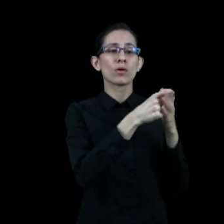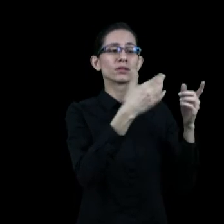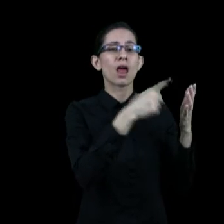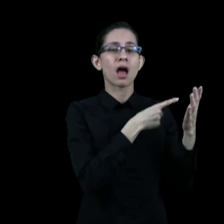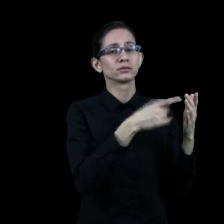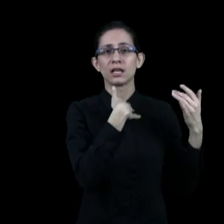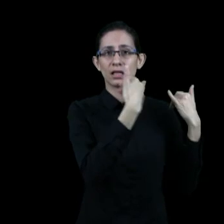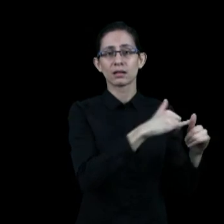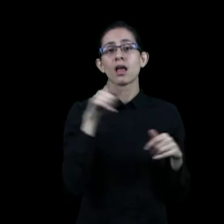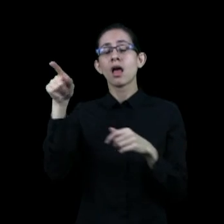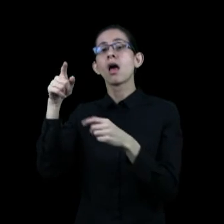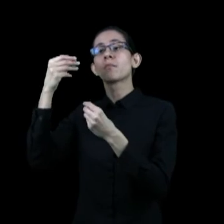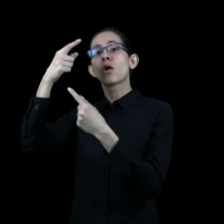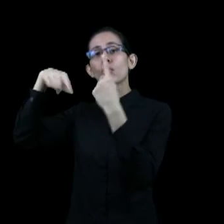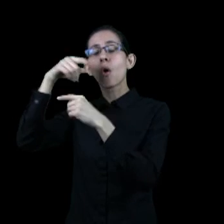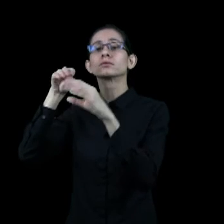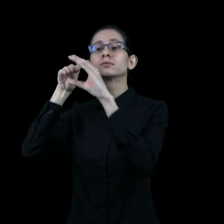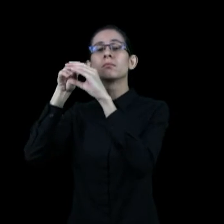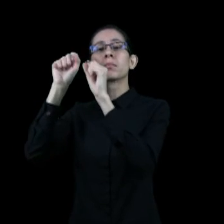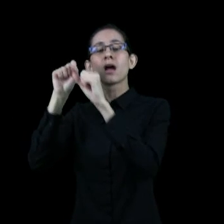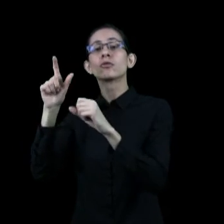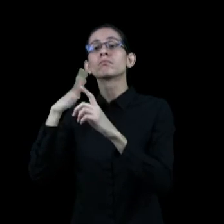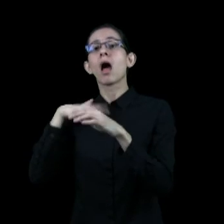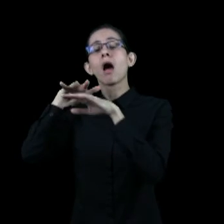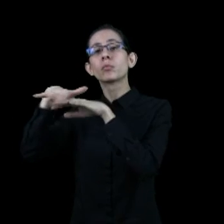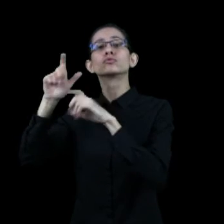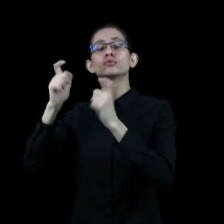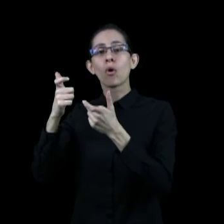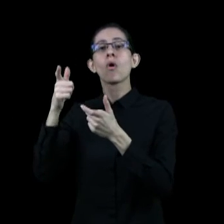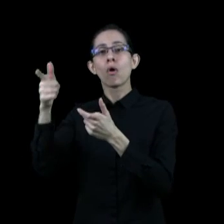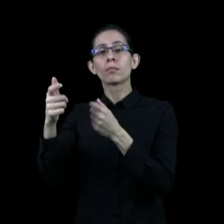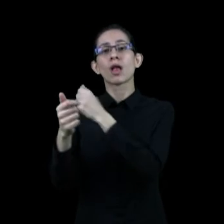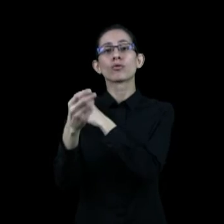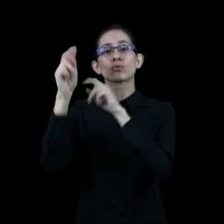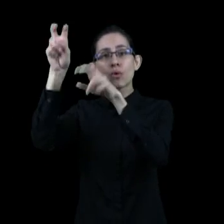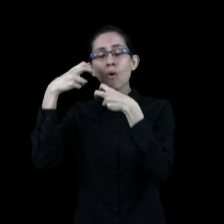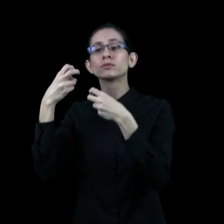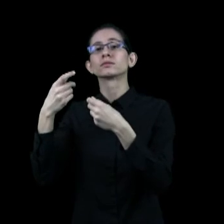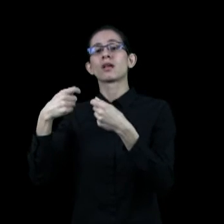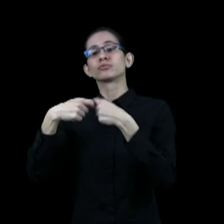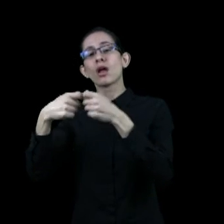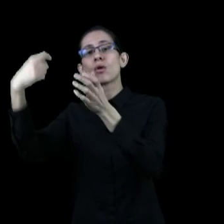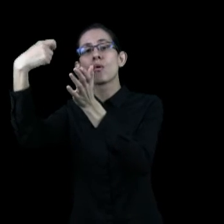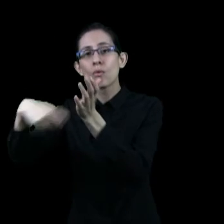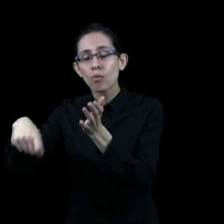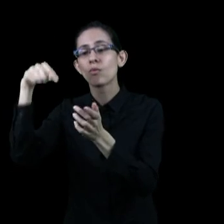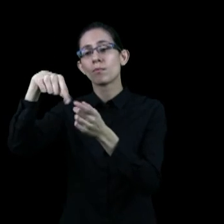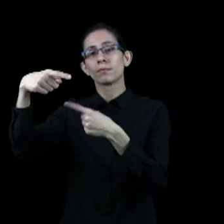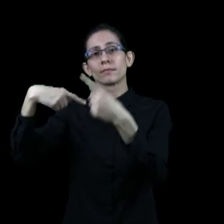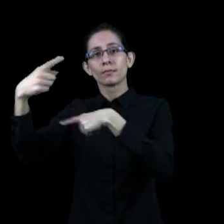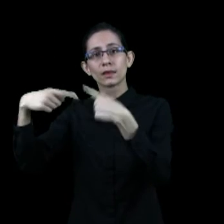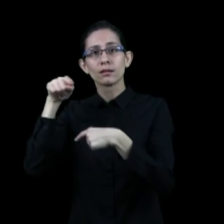coś więcej niż liczba wydrukowanych dolarów. Wpływa na nią liczba zaciąganych pożyczek, a także liczba transakcji dokonywanych w